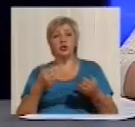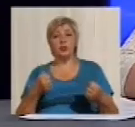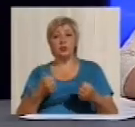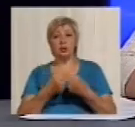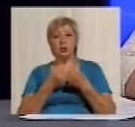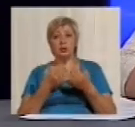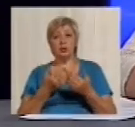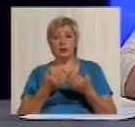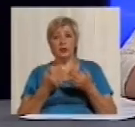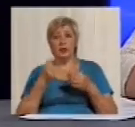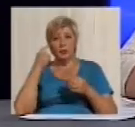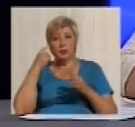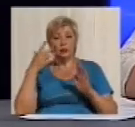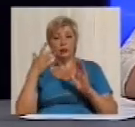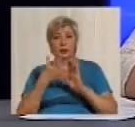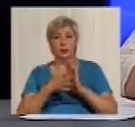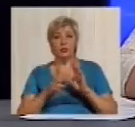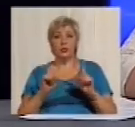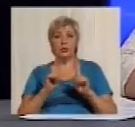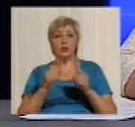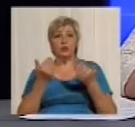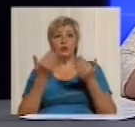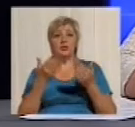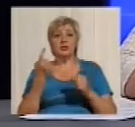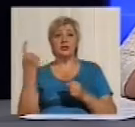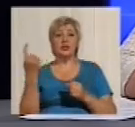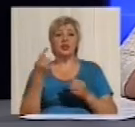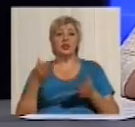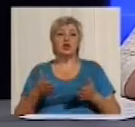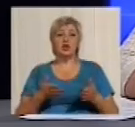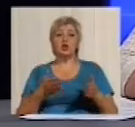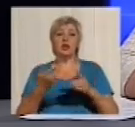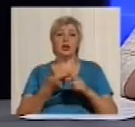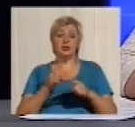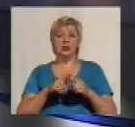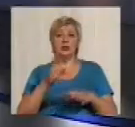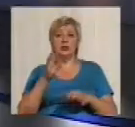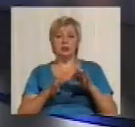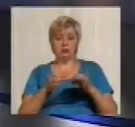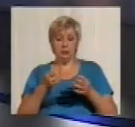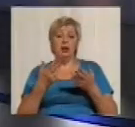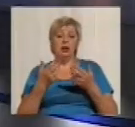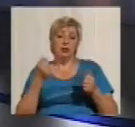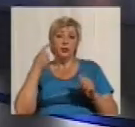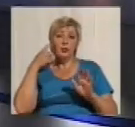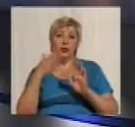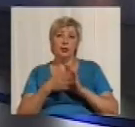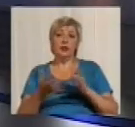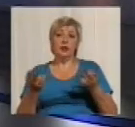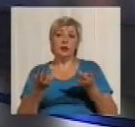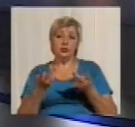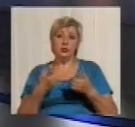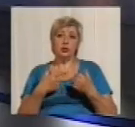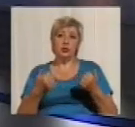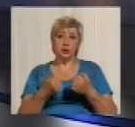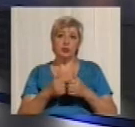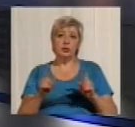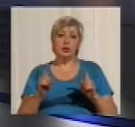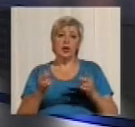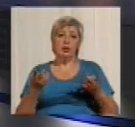Вы разумеете, что у вас единый шлях – это суд? Ну, мы разумеем, конечно, но нам для того, чтобы организоваться, же нужно было какое-то время,